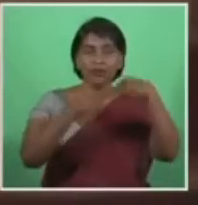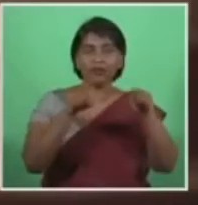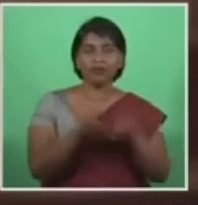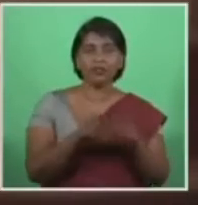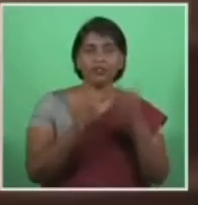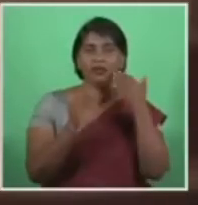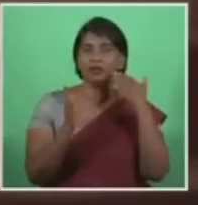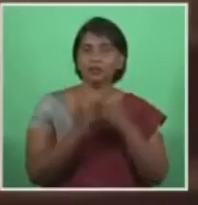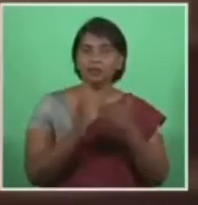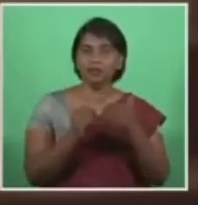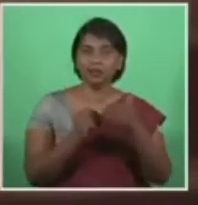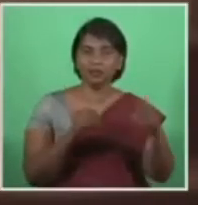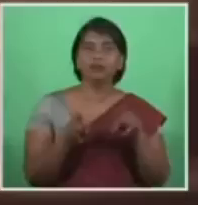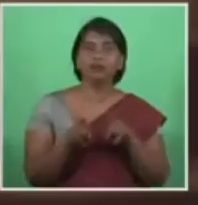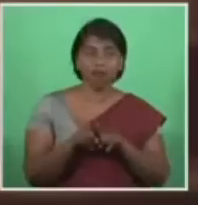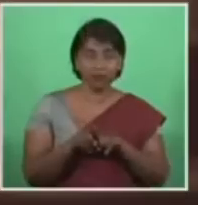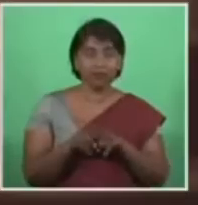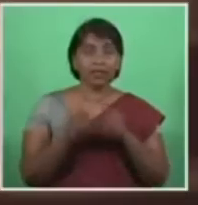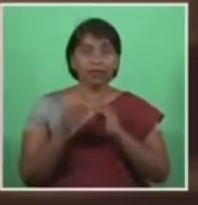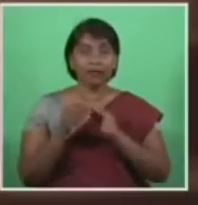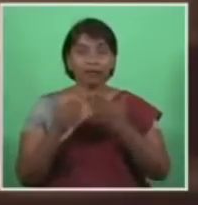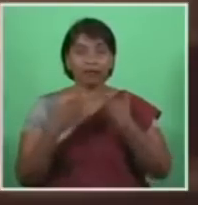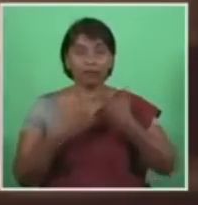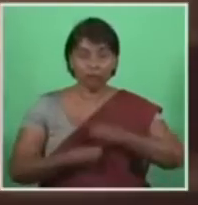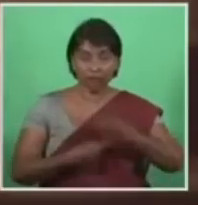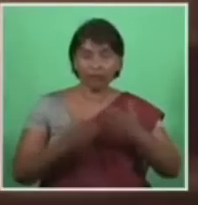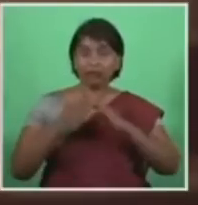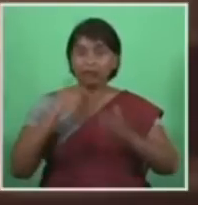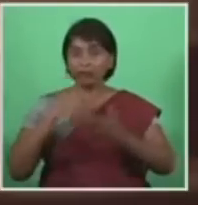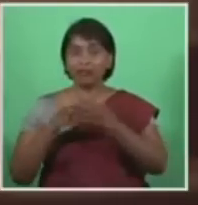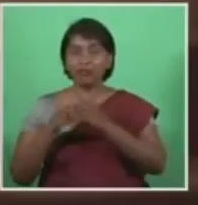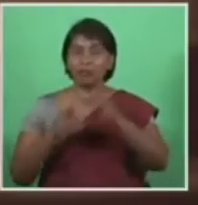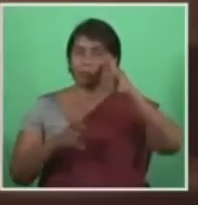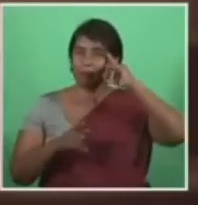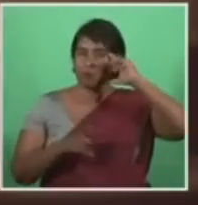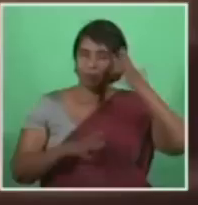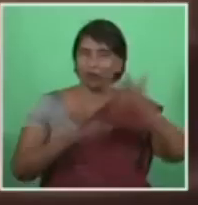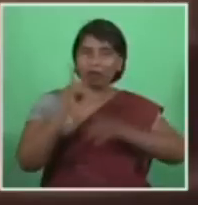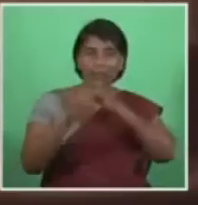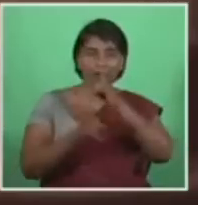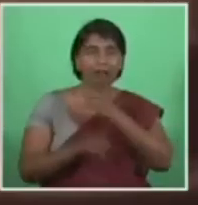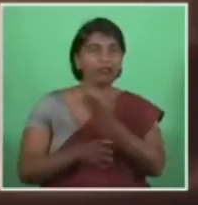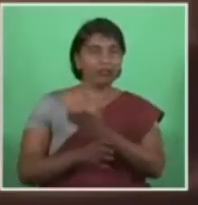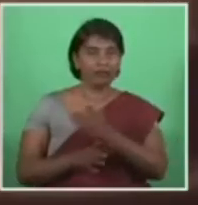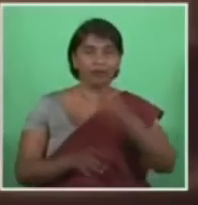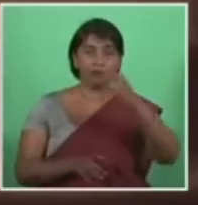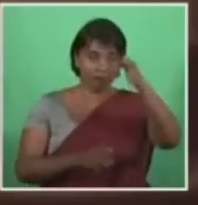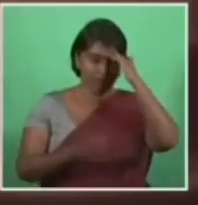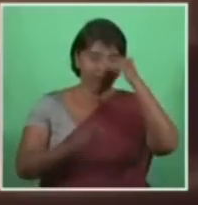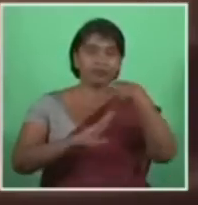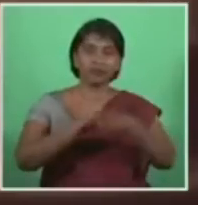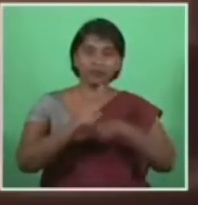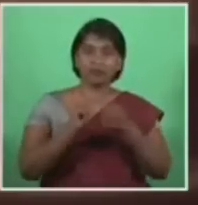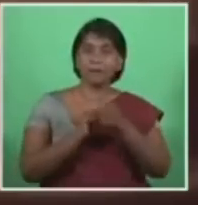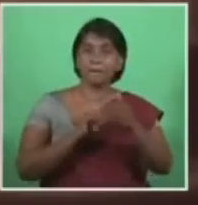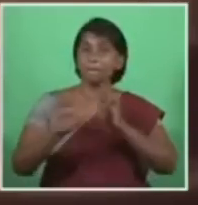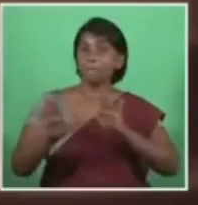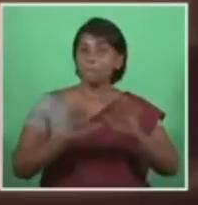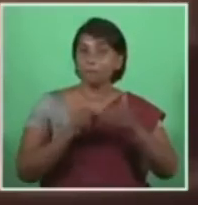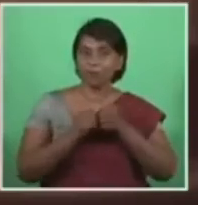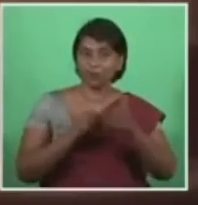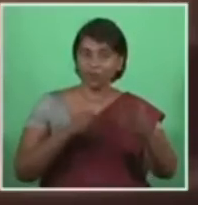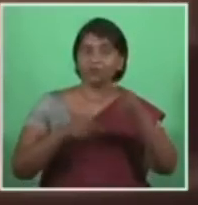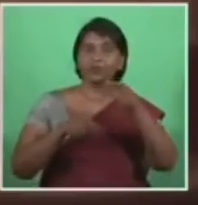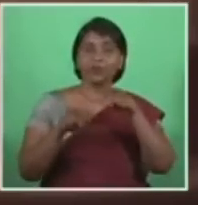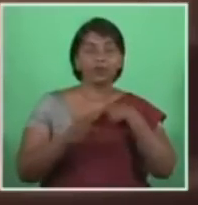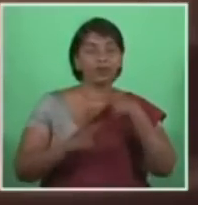මගහිටියෝ තෝනසි, ගෙදර ගියෝ තබුවනසි. මේ වගේ බෝඩ කතා කියන තකතිරුණ නායකයොත් එක්ක මේ රටවල් පාලනය කරන්න ගියොත්